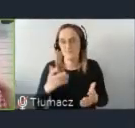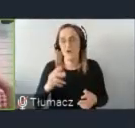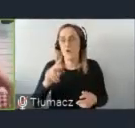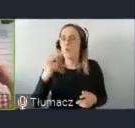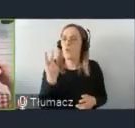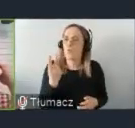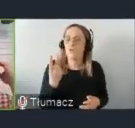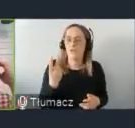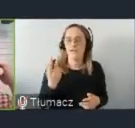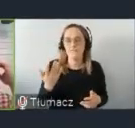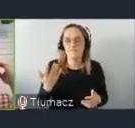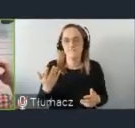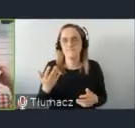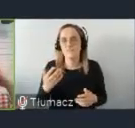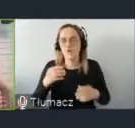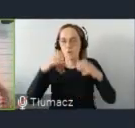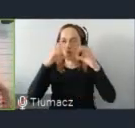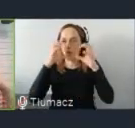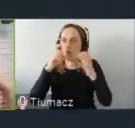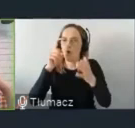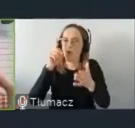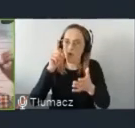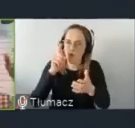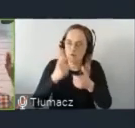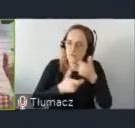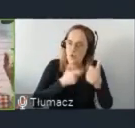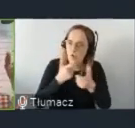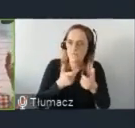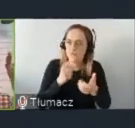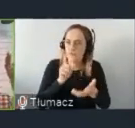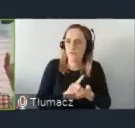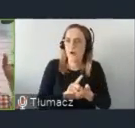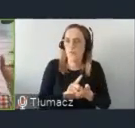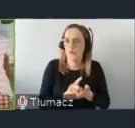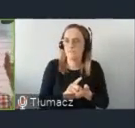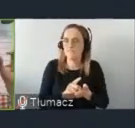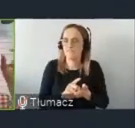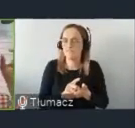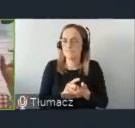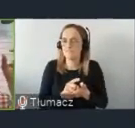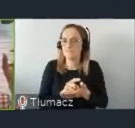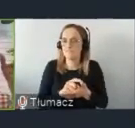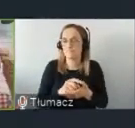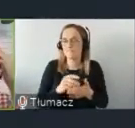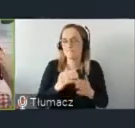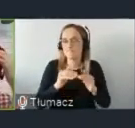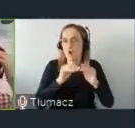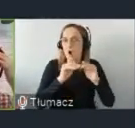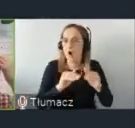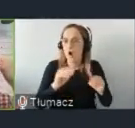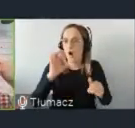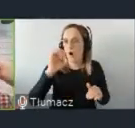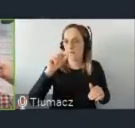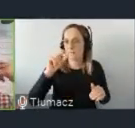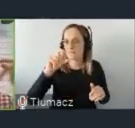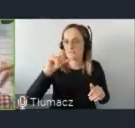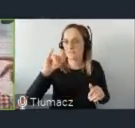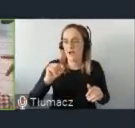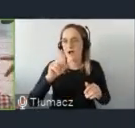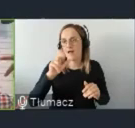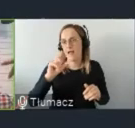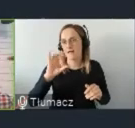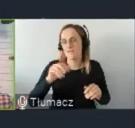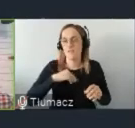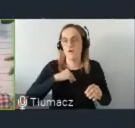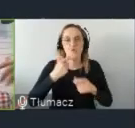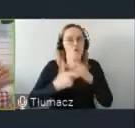drugie to, co Google udało się w ekspedycjach zrobić, to jest taka opcja klasy, czyli możecie oglądać w tym samym momencie to